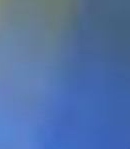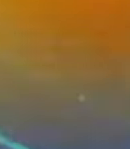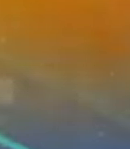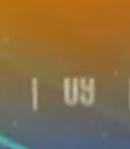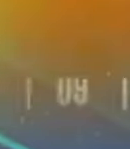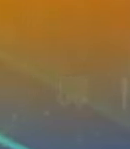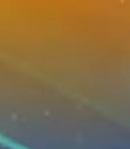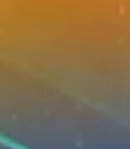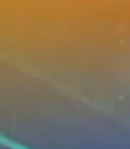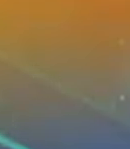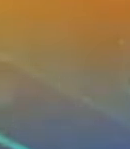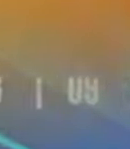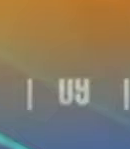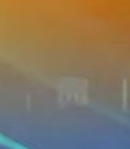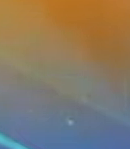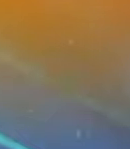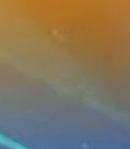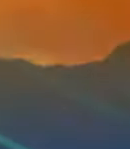Napoles